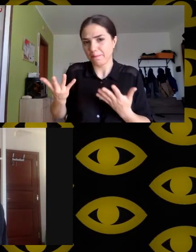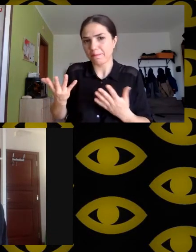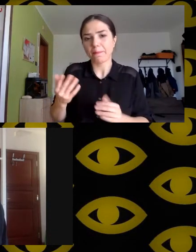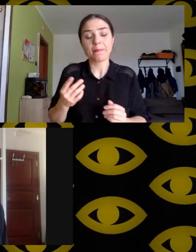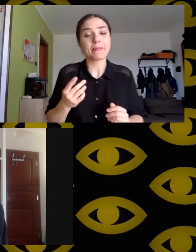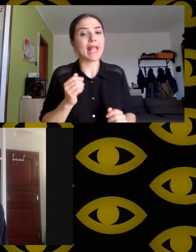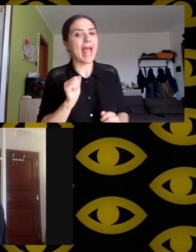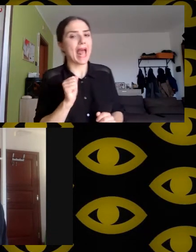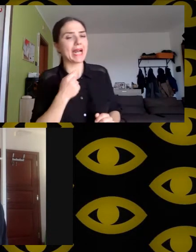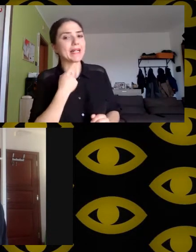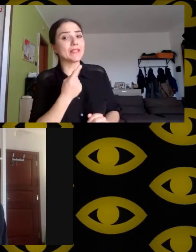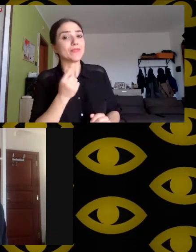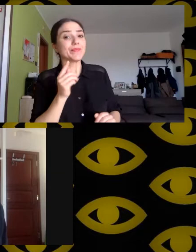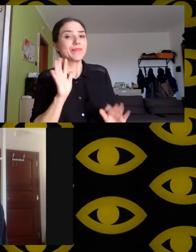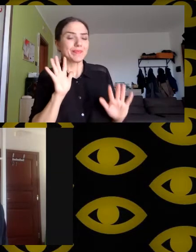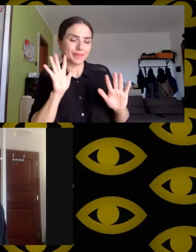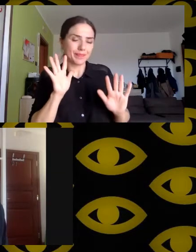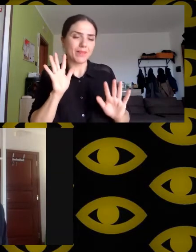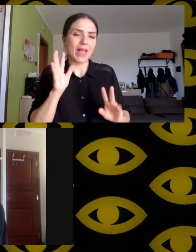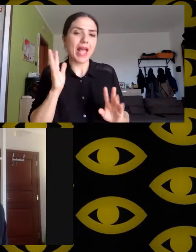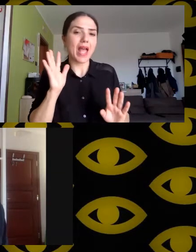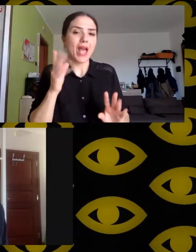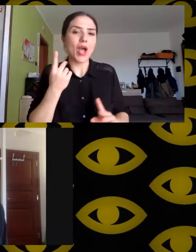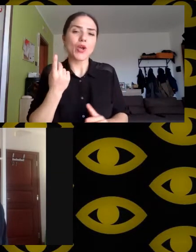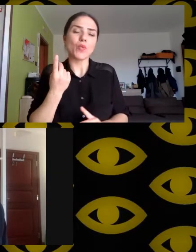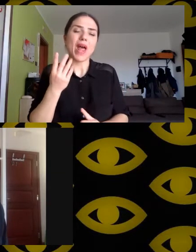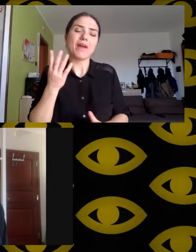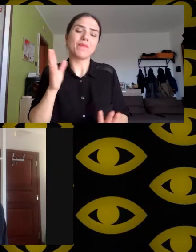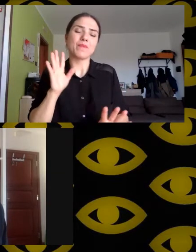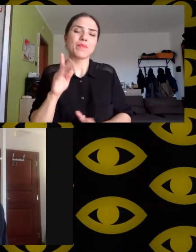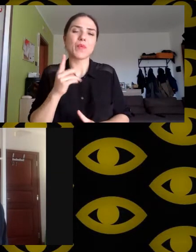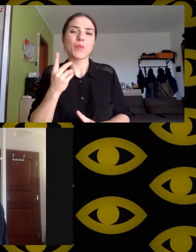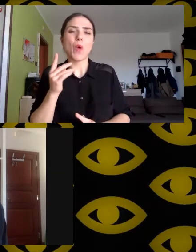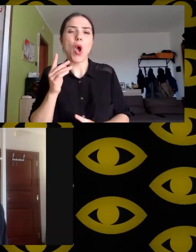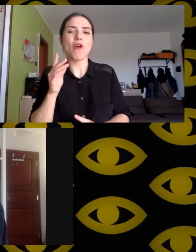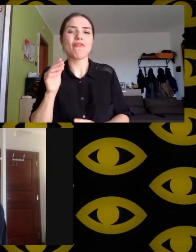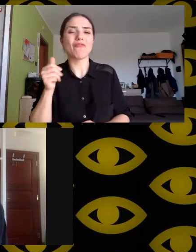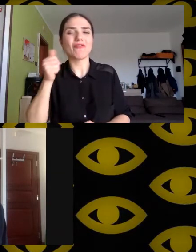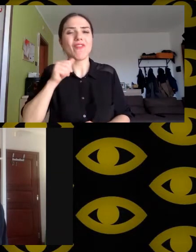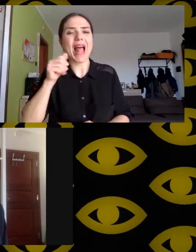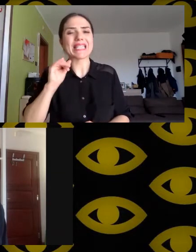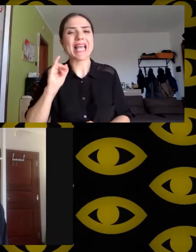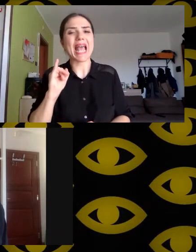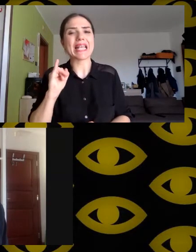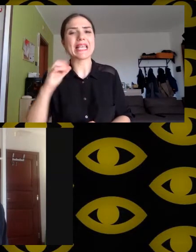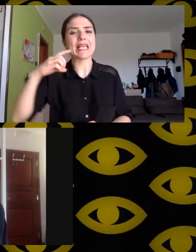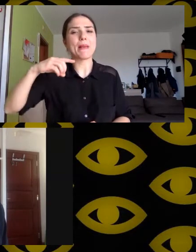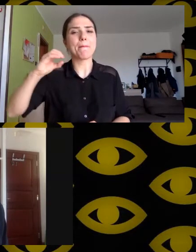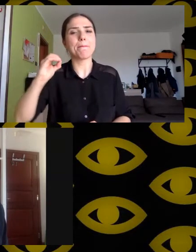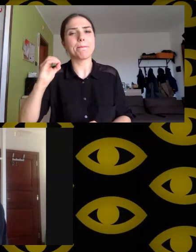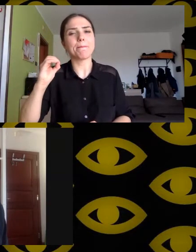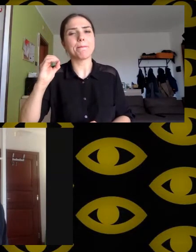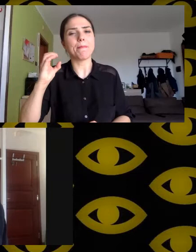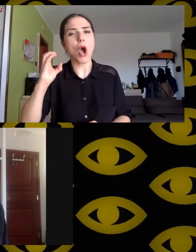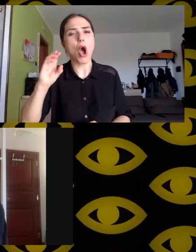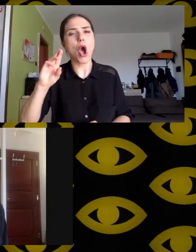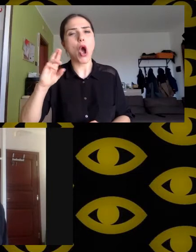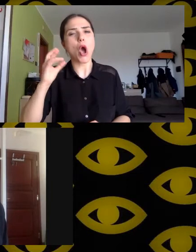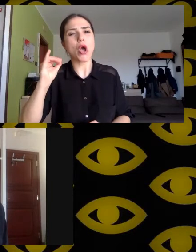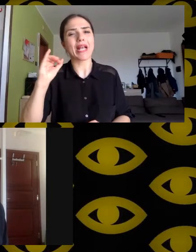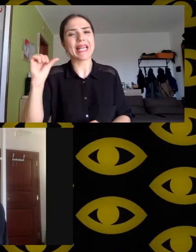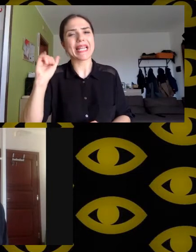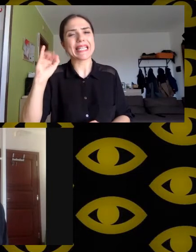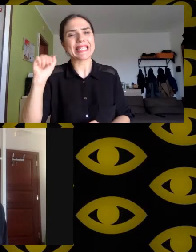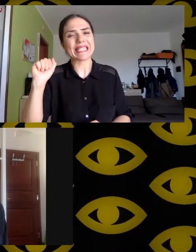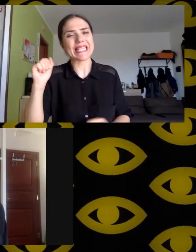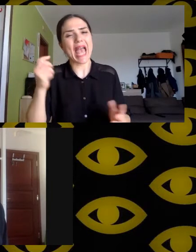verità, e questa è un'altra falsa ipocrisia che dovremmo anche un po' smettere di raccontare. La TV ha un modo molto